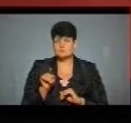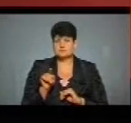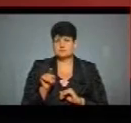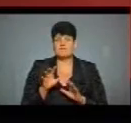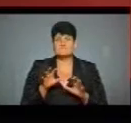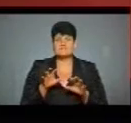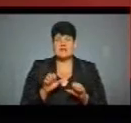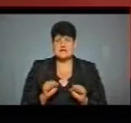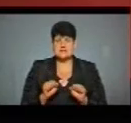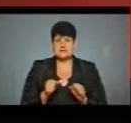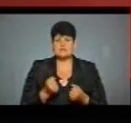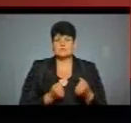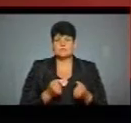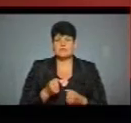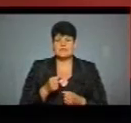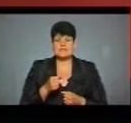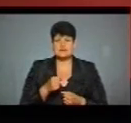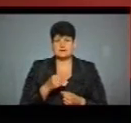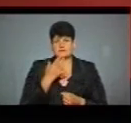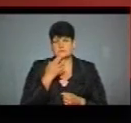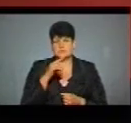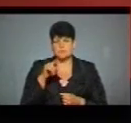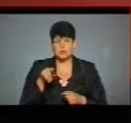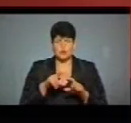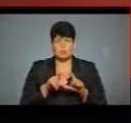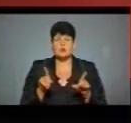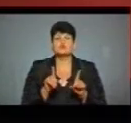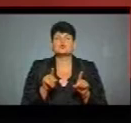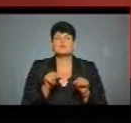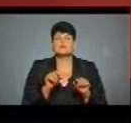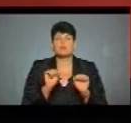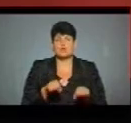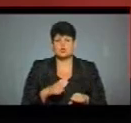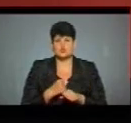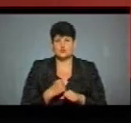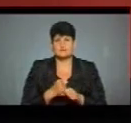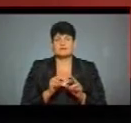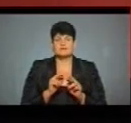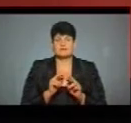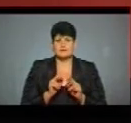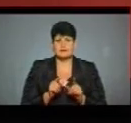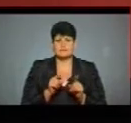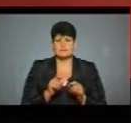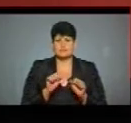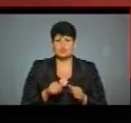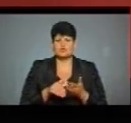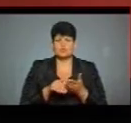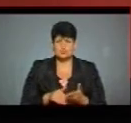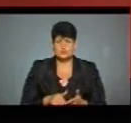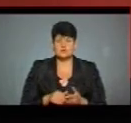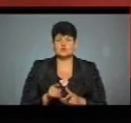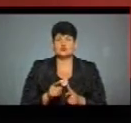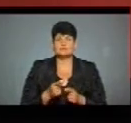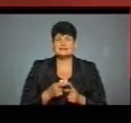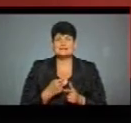власники автомобілів на євро номерах, що він зможе зробити, як яким чином допомогти їм, аби ці